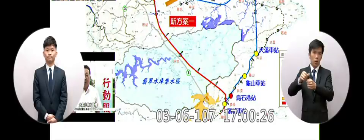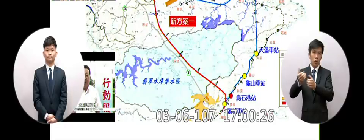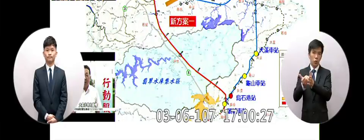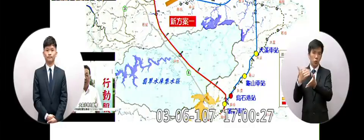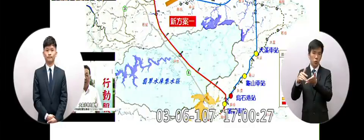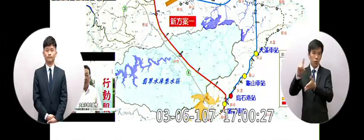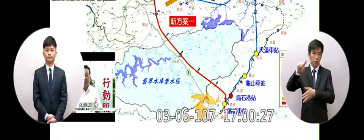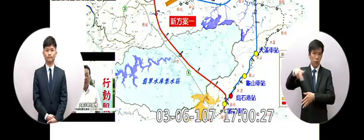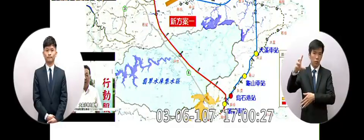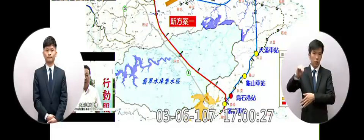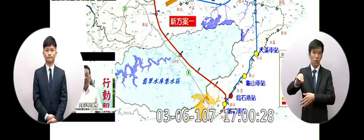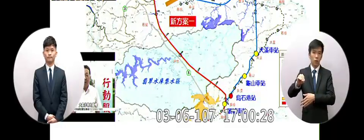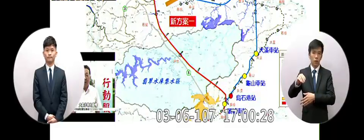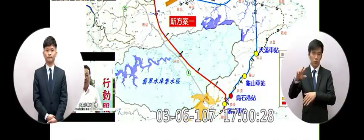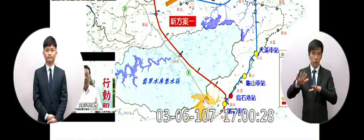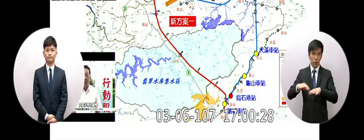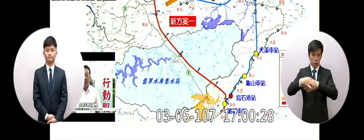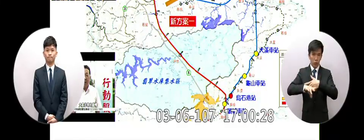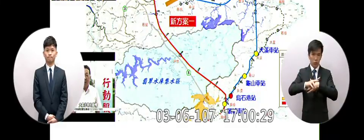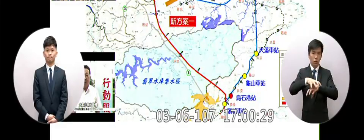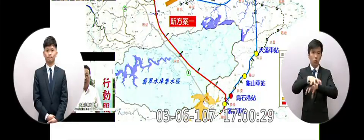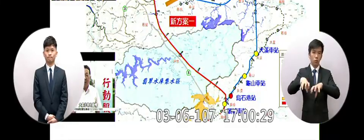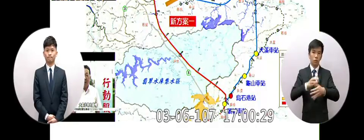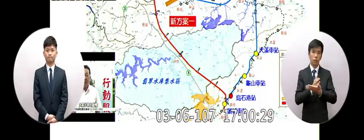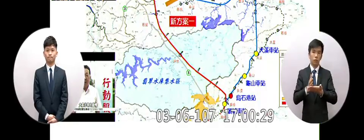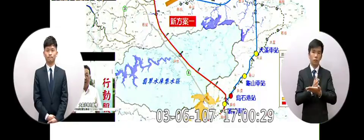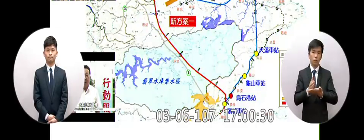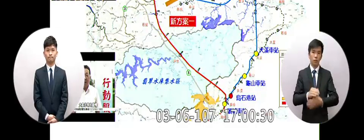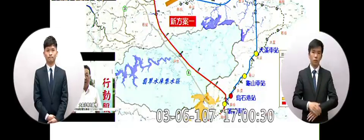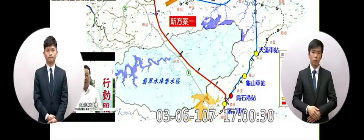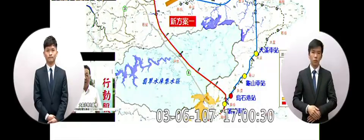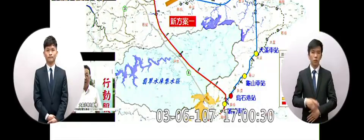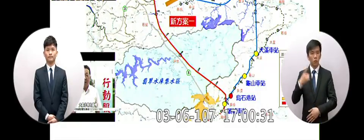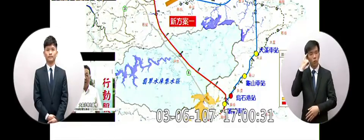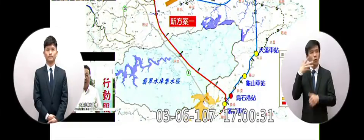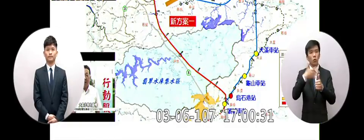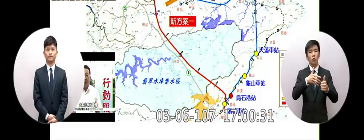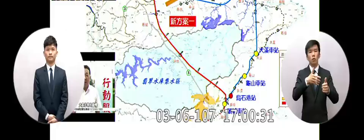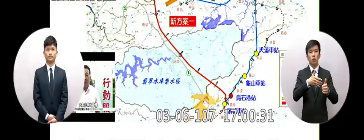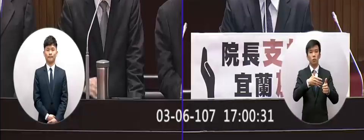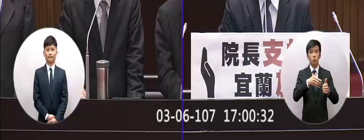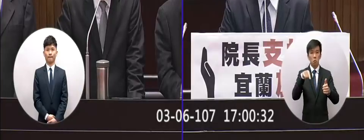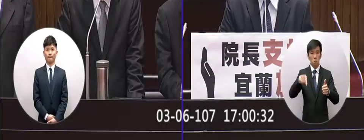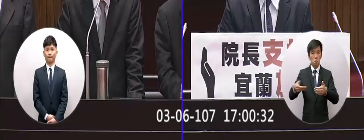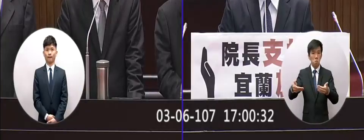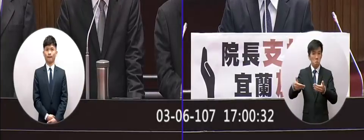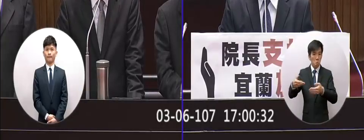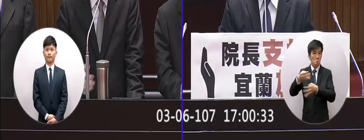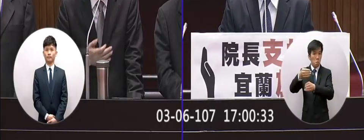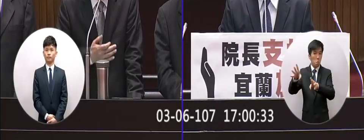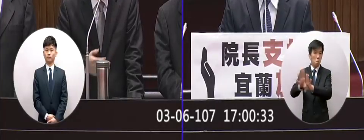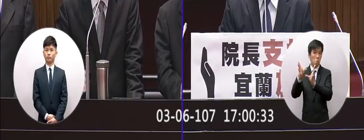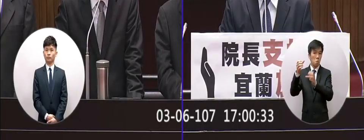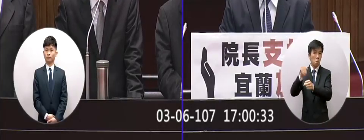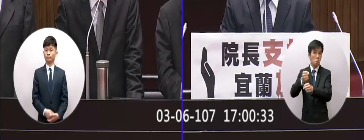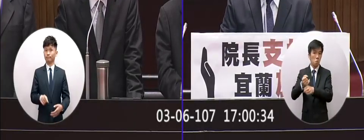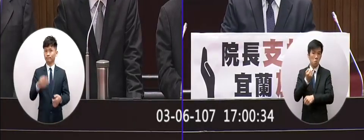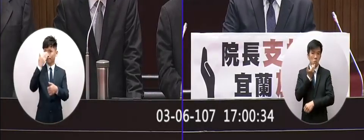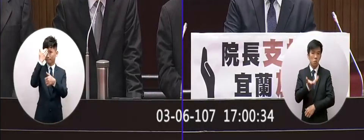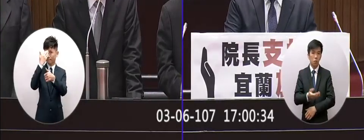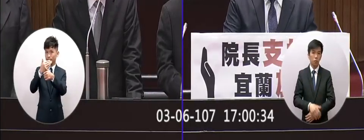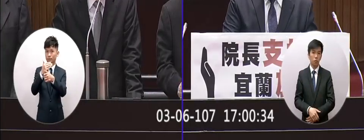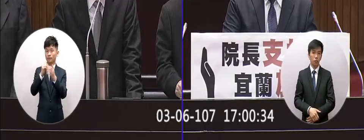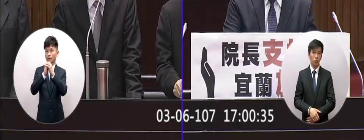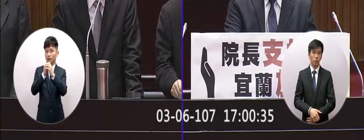调查，请问院长我们何时能够动工？因为这个案子已经十几年了， 这恐怕要请贺